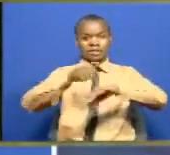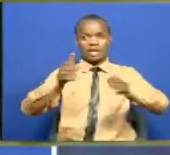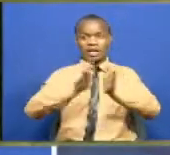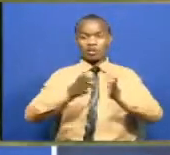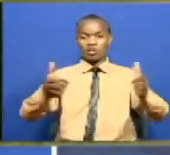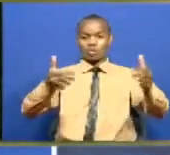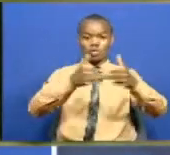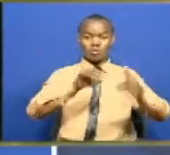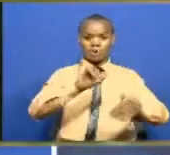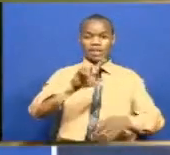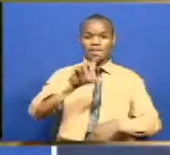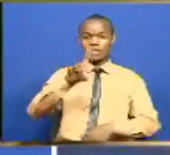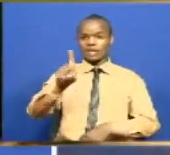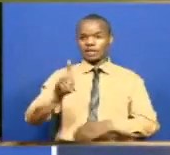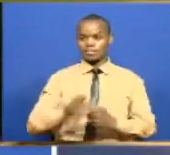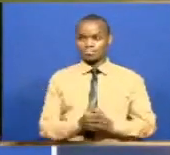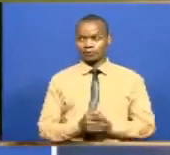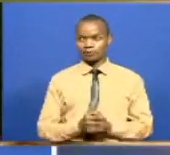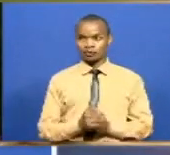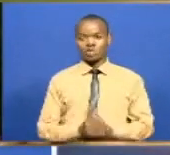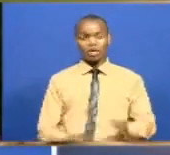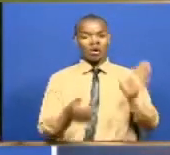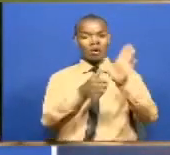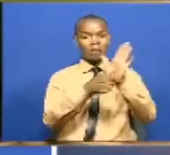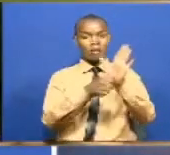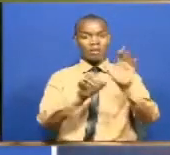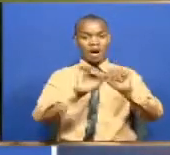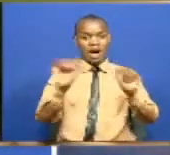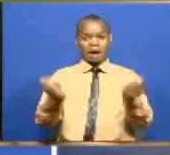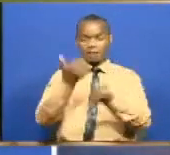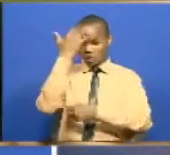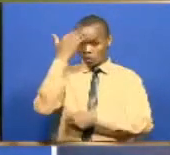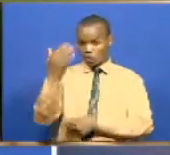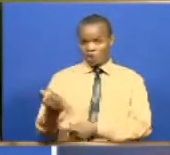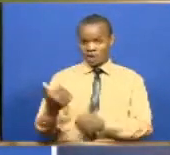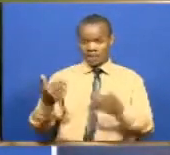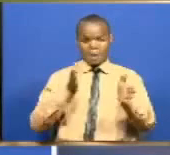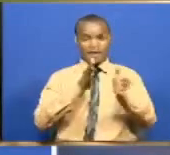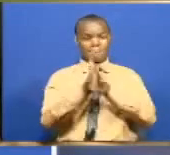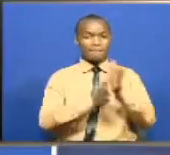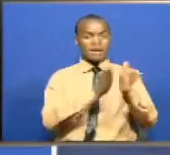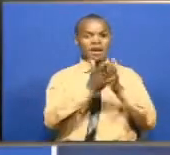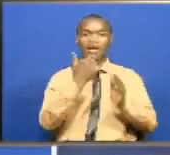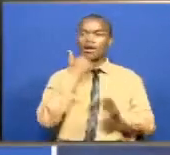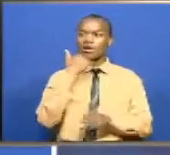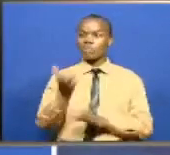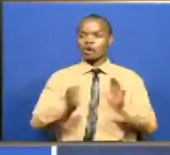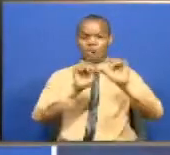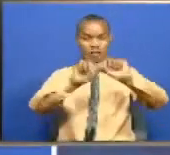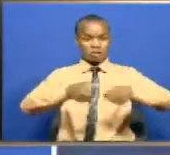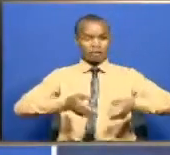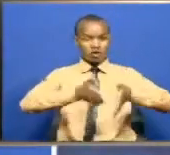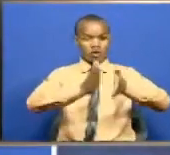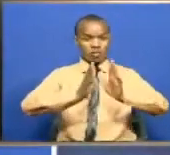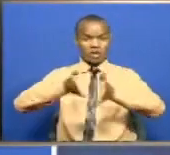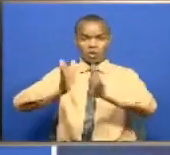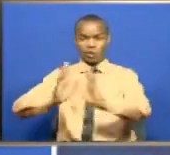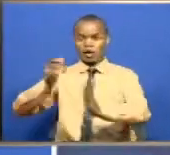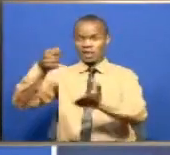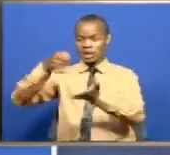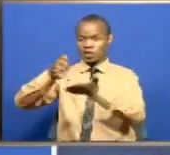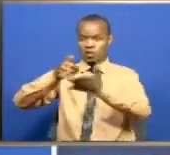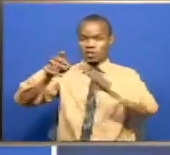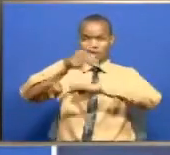la IGAD. Tatizo hilo linachangiwa na kutokuwepo kwa mpango wa kustawisha miundo msingi miongoni mwa